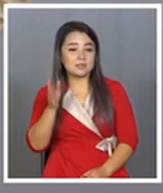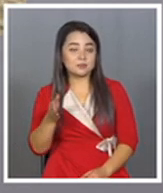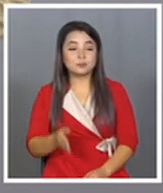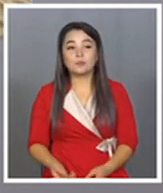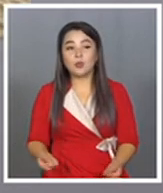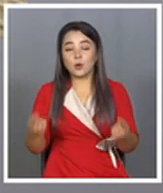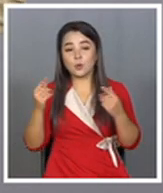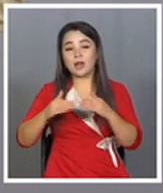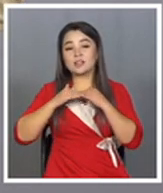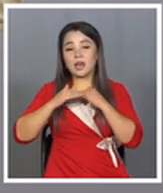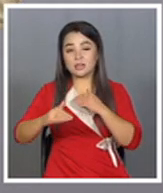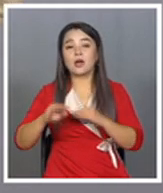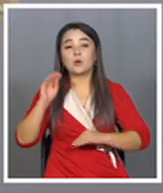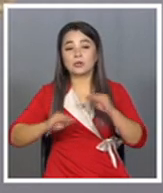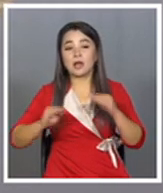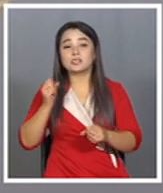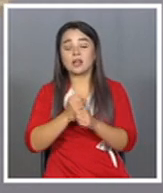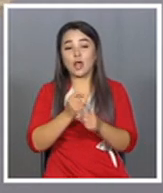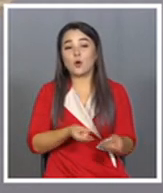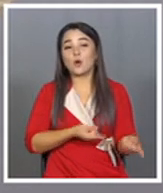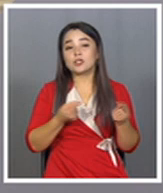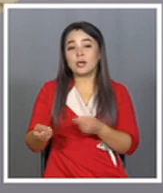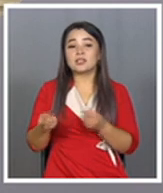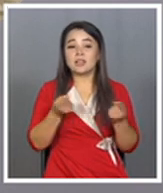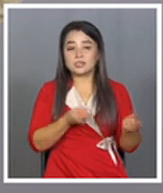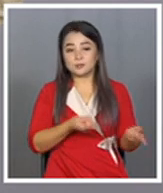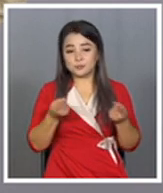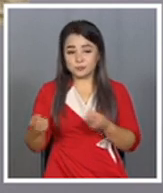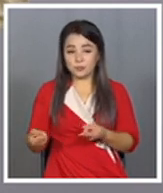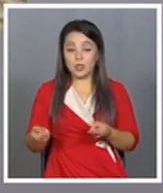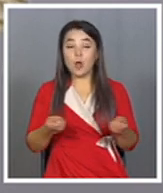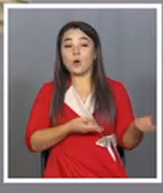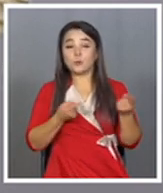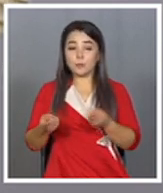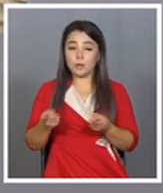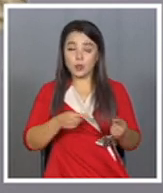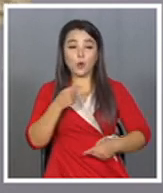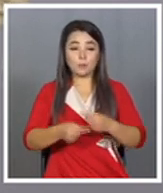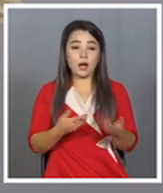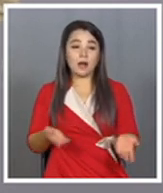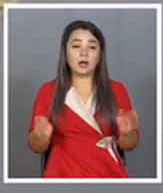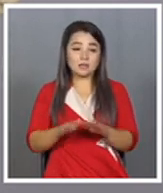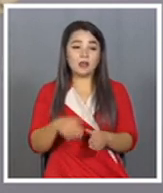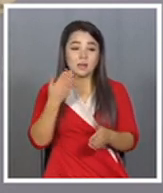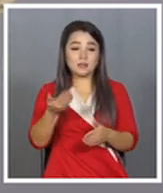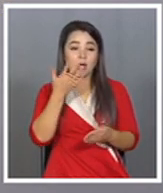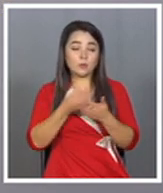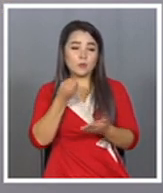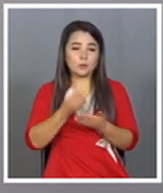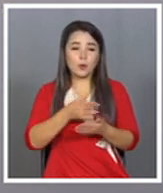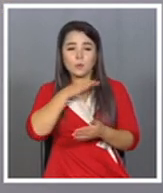Ұлы дала өркениетін жасаған көшпенділер. Көшпенділердің ұрпаққа қалдырған жәдігерлері өте